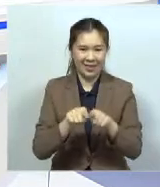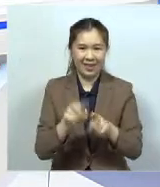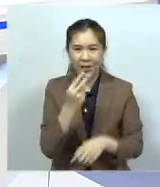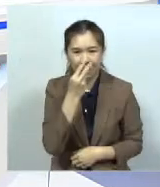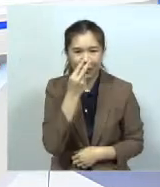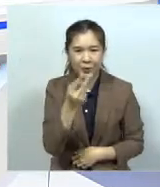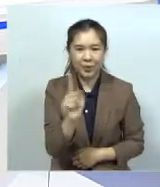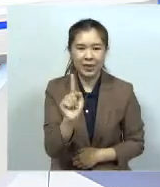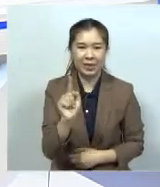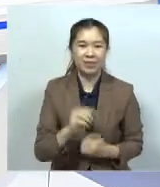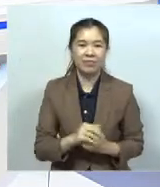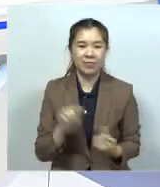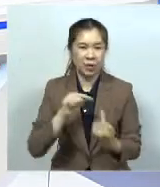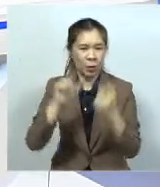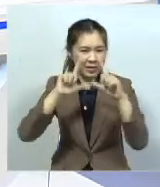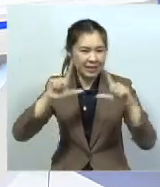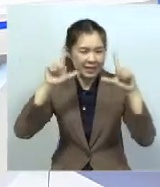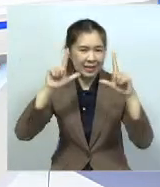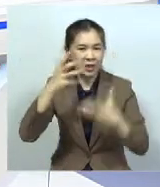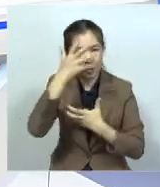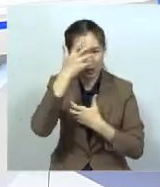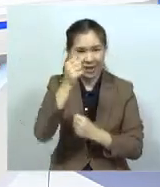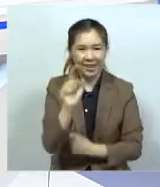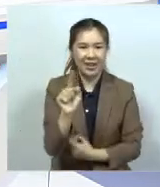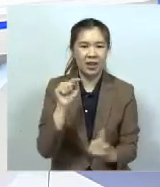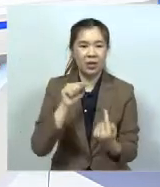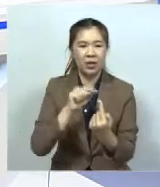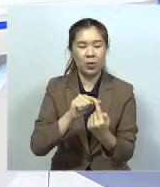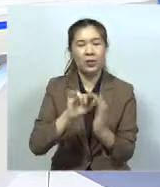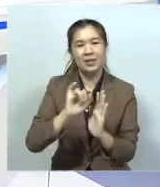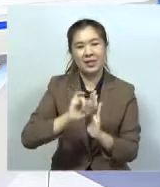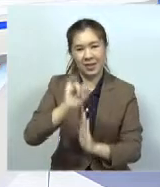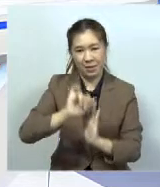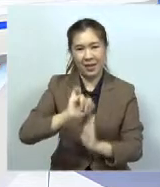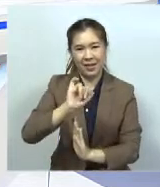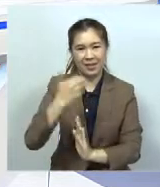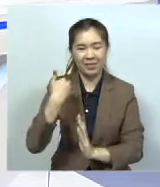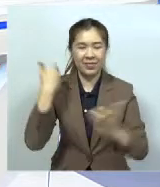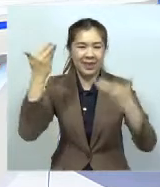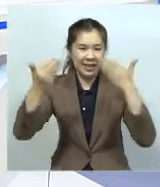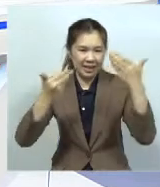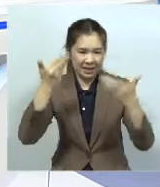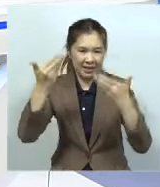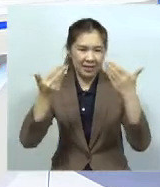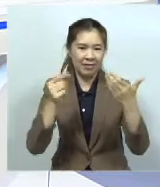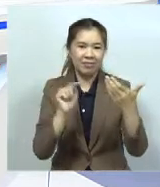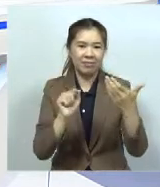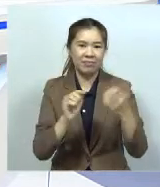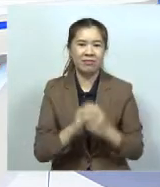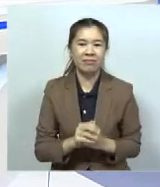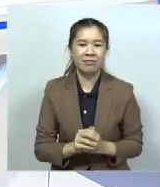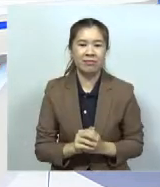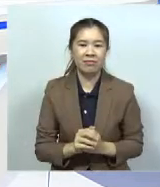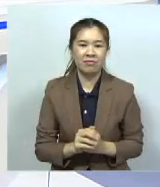ละพื้นที่กันบ้างหนึ่งไฮไลท์ที่น่าสนใจก็คือที่จังหวัดเชียงใหม่ค่ะเขามีการจัดงานตามผางปฏิ